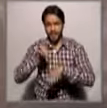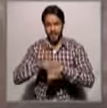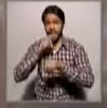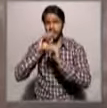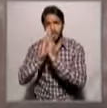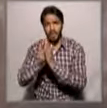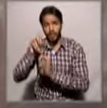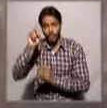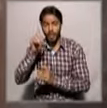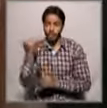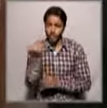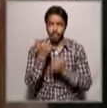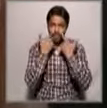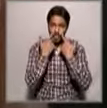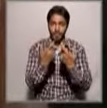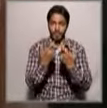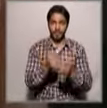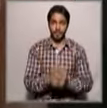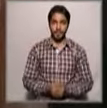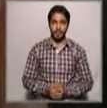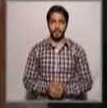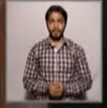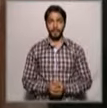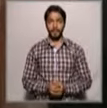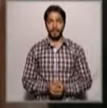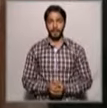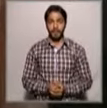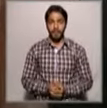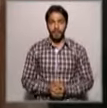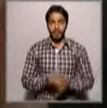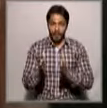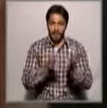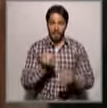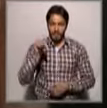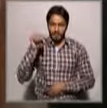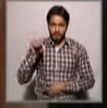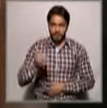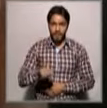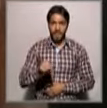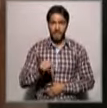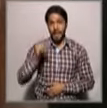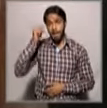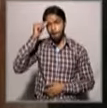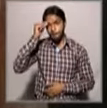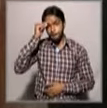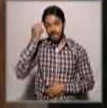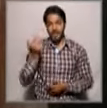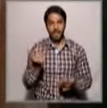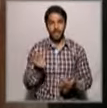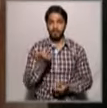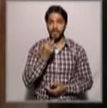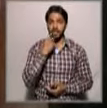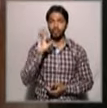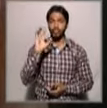فيما بينك وبين الله. وفي حاجة كمان يا شيخنا، يمكن أحمد مش الأول، في ناس كتير عندما يبدأ طريقه في الالتزام